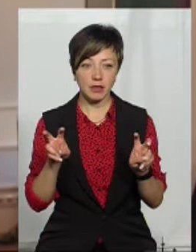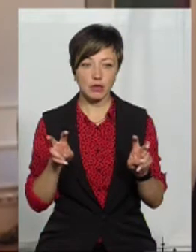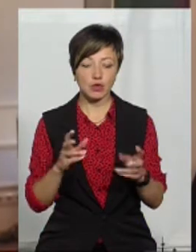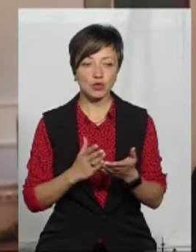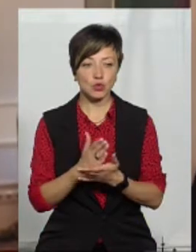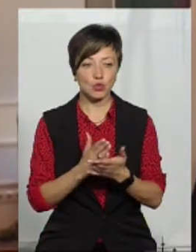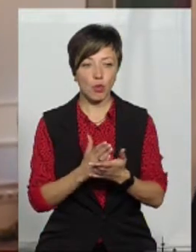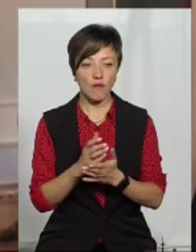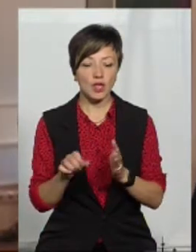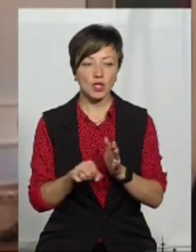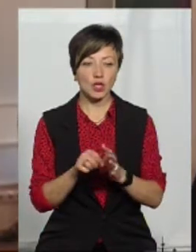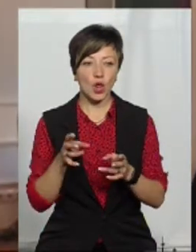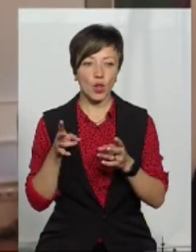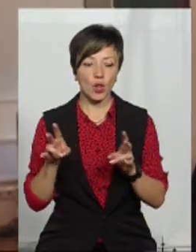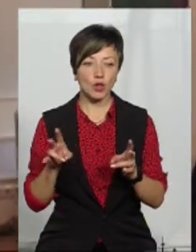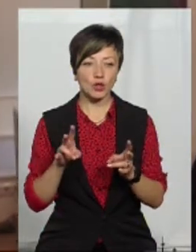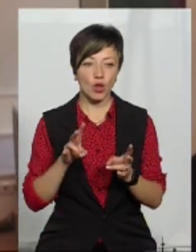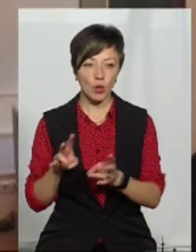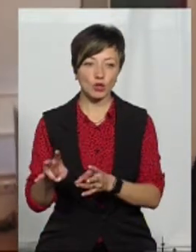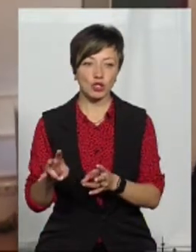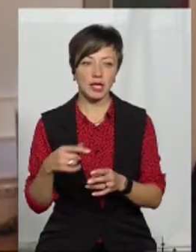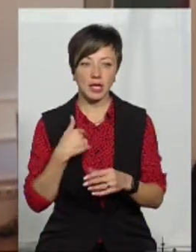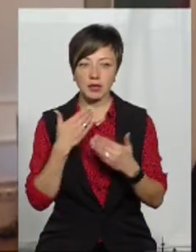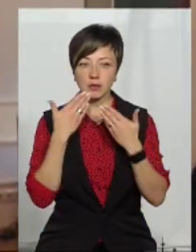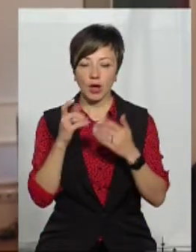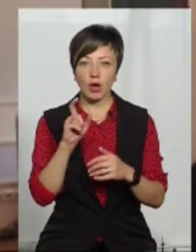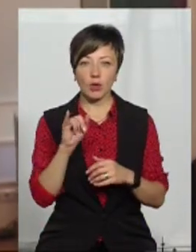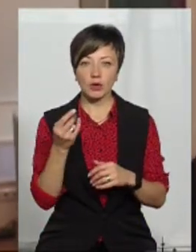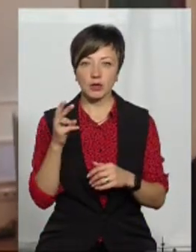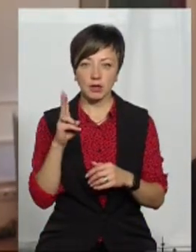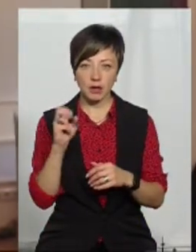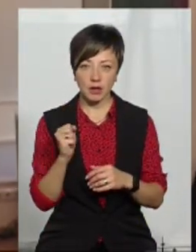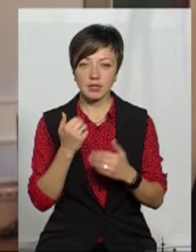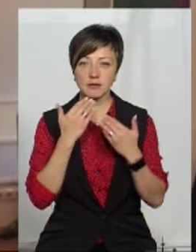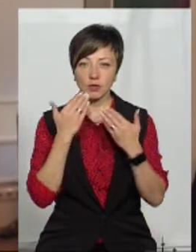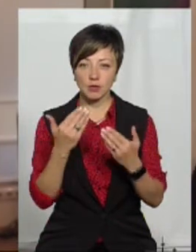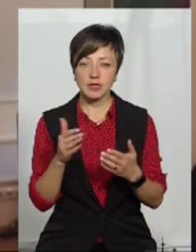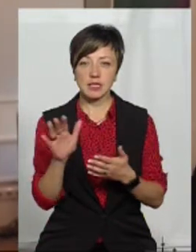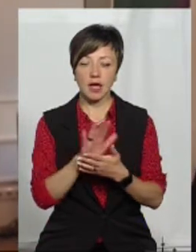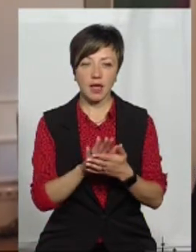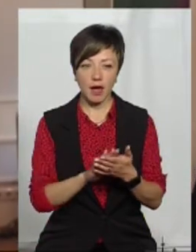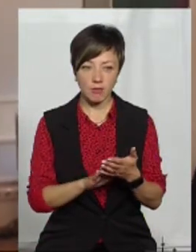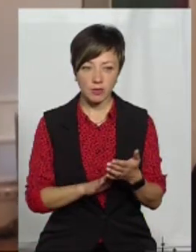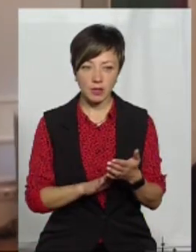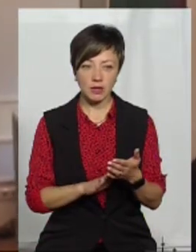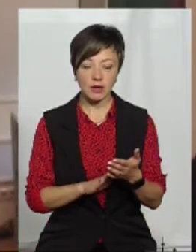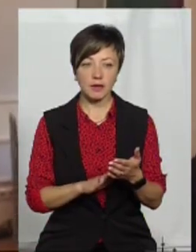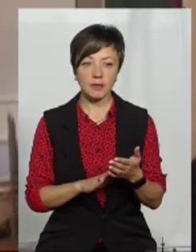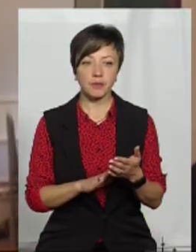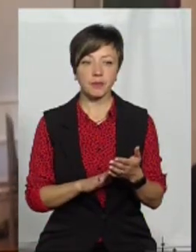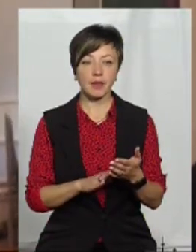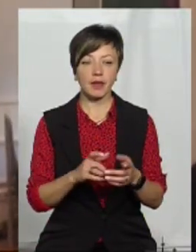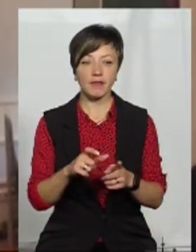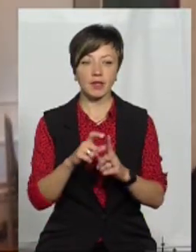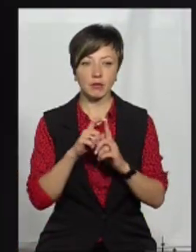службовий злочин. Я звернувся до Віктора Анатолійовича Худяка з відповідними заявами, які вже все зробив. Відповідь